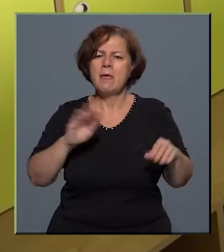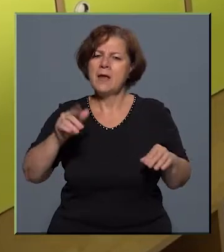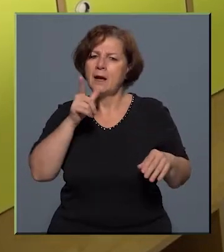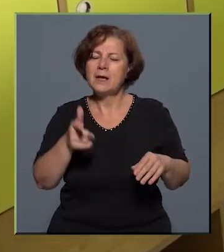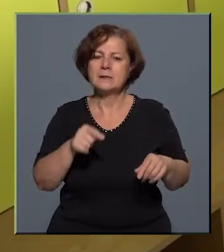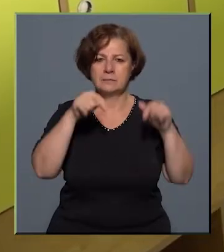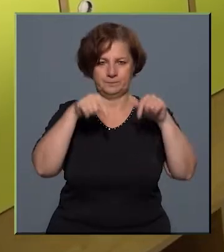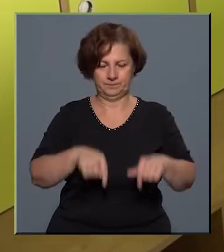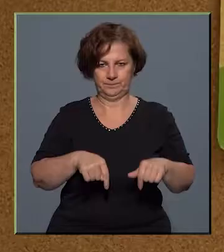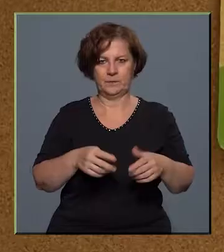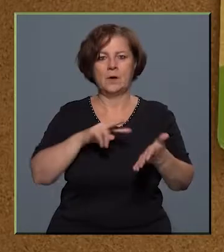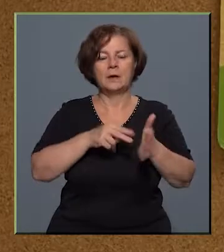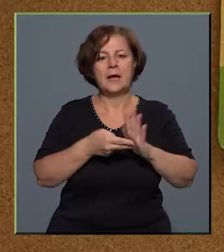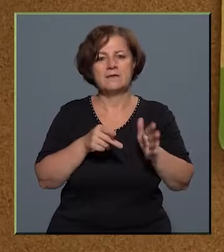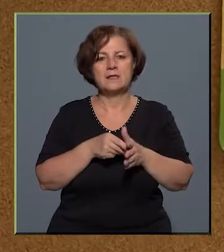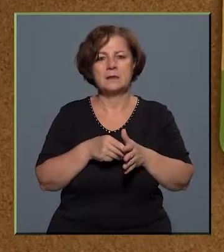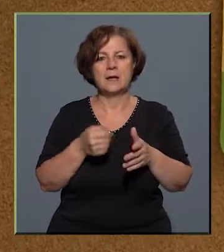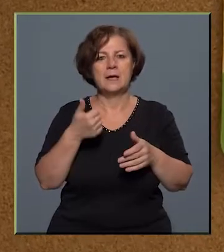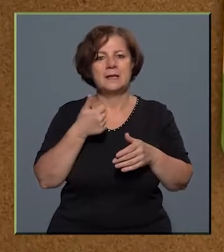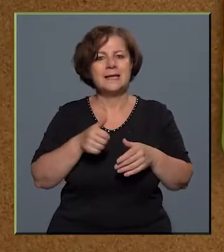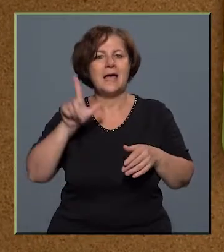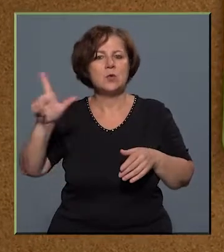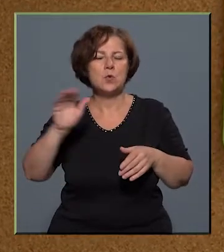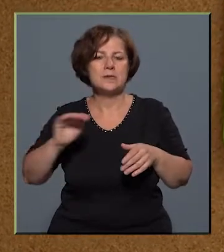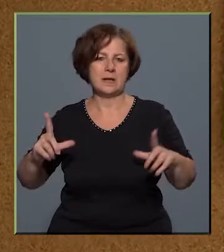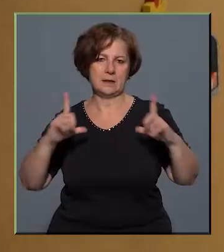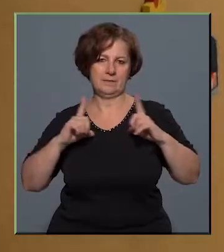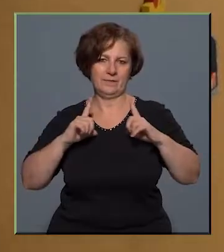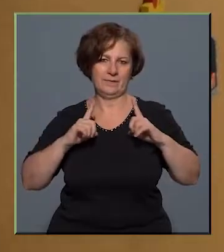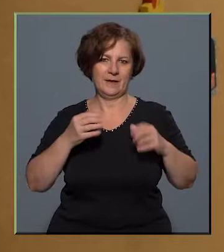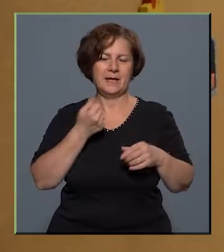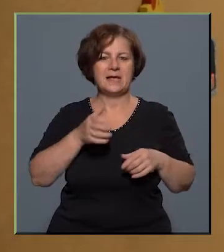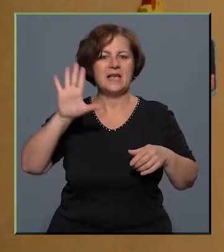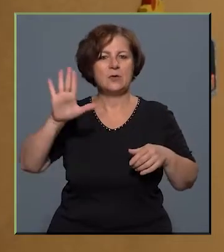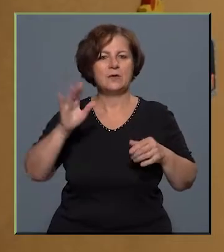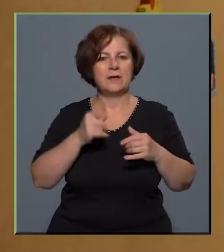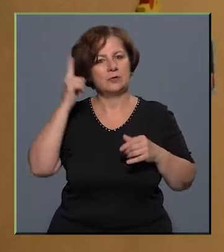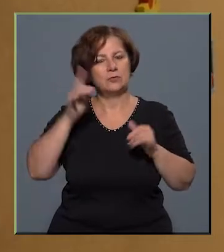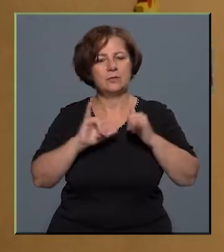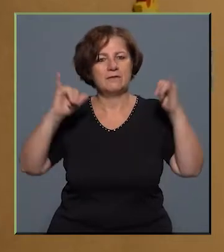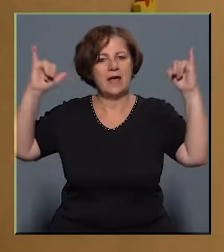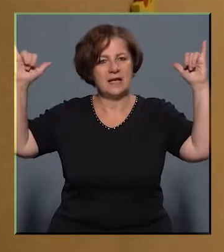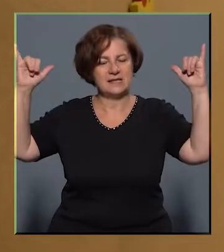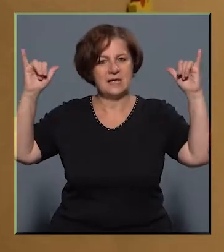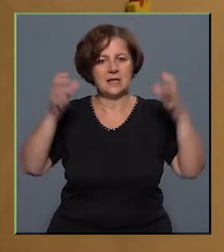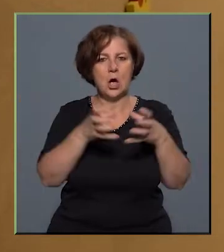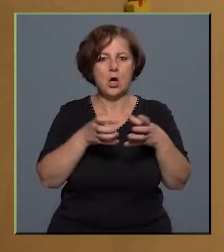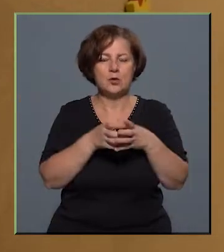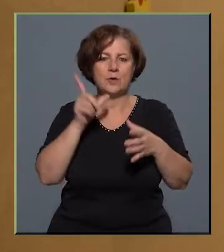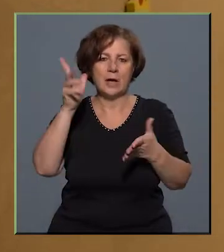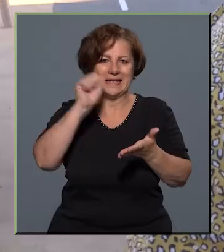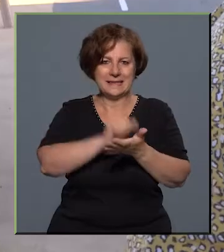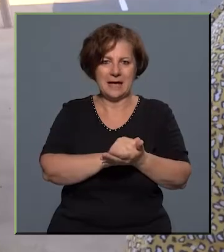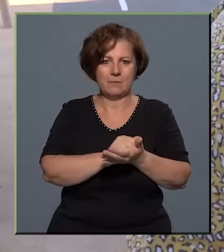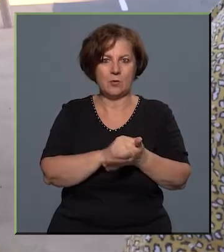A jelenlegi terveink szerint 120 gyerekre várunk, 150-re tudom fejleszteni a csoportok